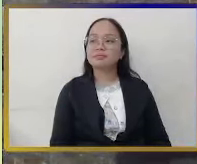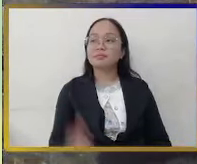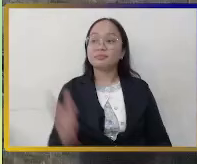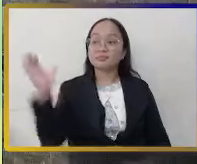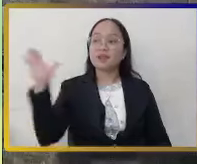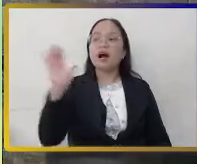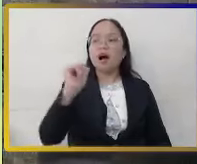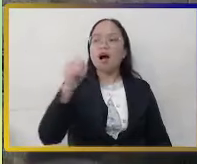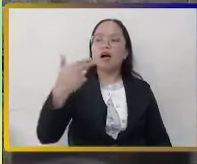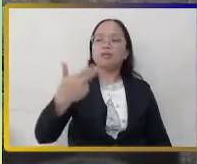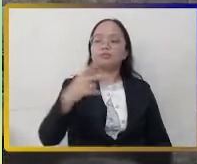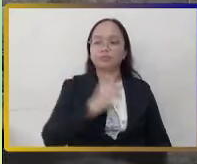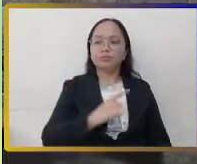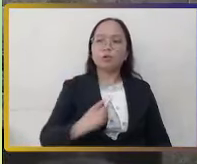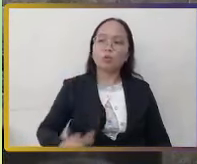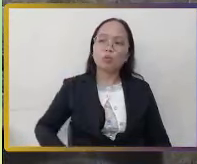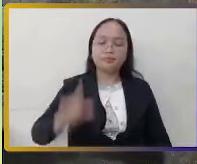Ah, Lord God.